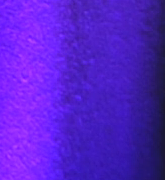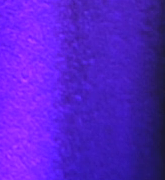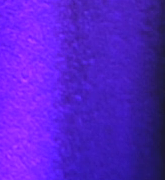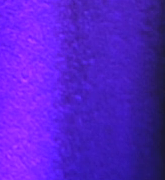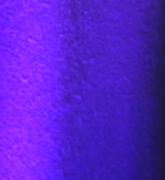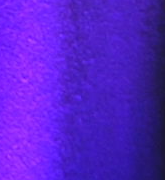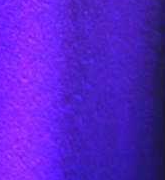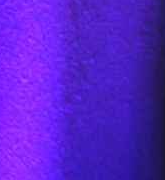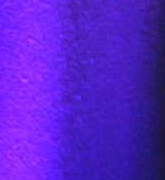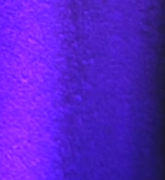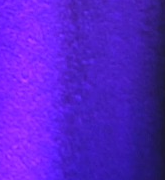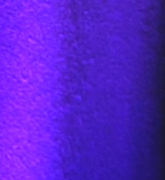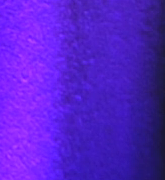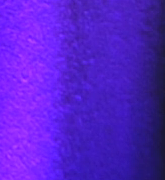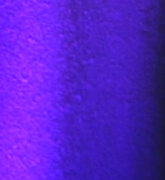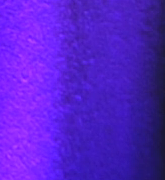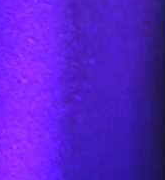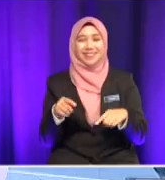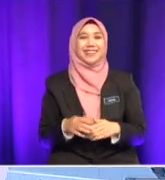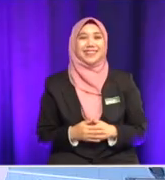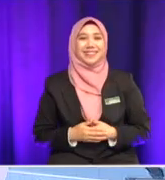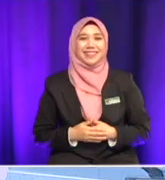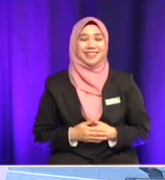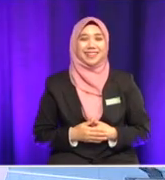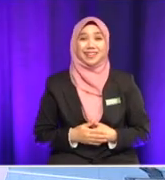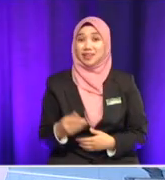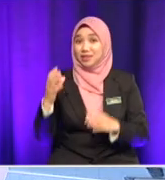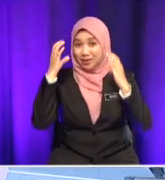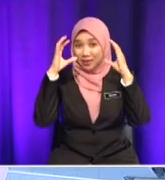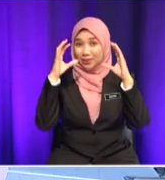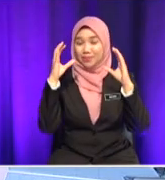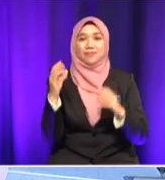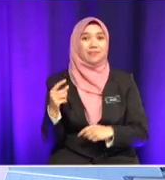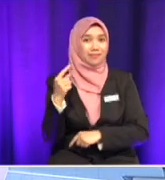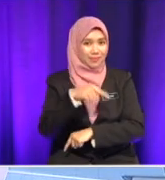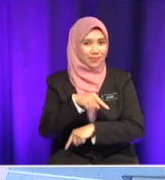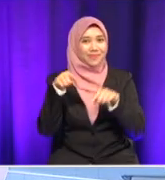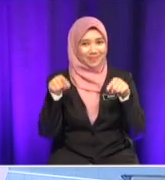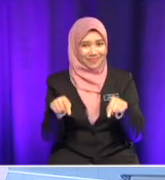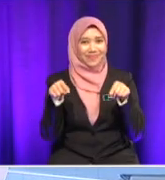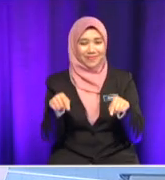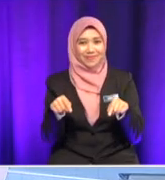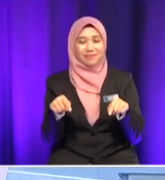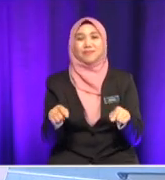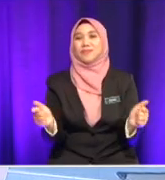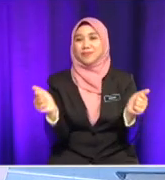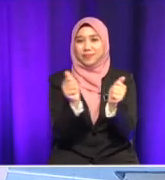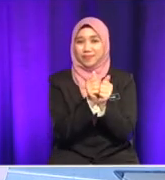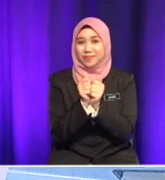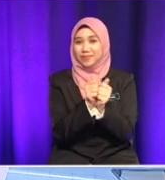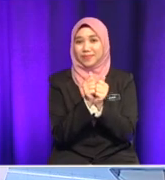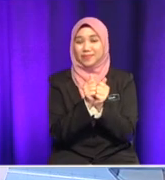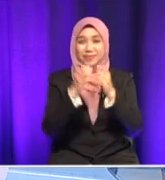Brother bersama kami pada hari ini saya ke sana Baiklah dan Ceko kita sekarang ini di studio bersama saya yaitu Cikgu